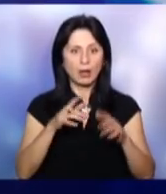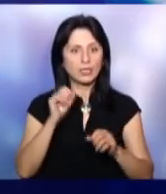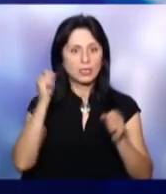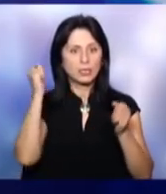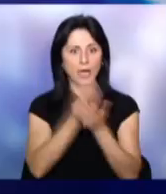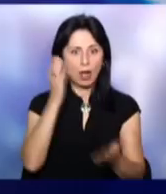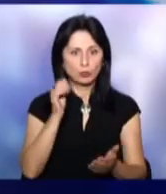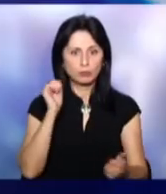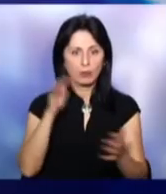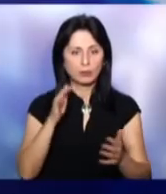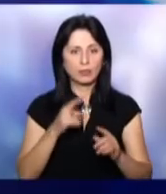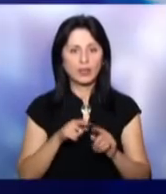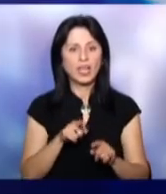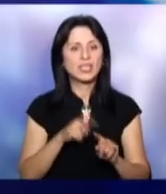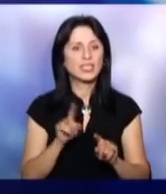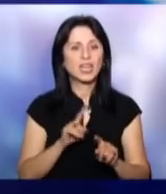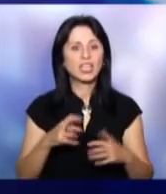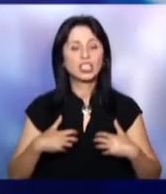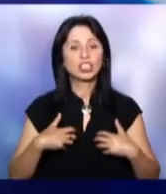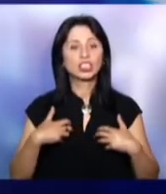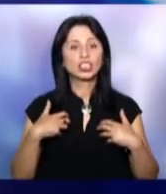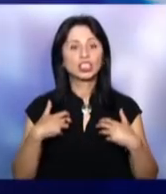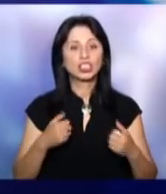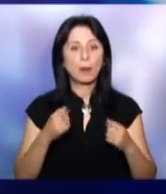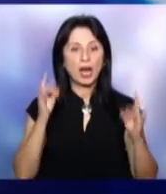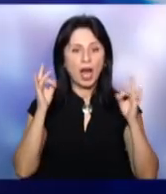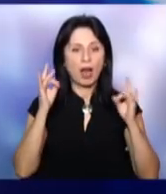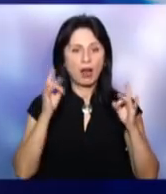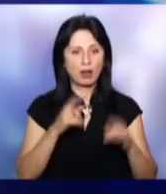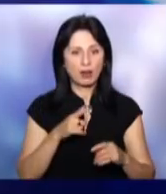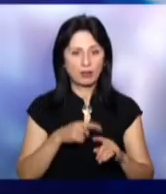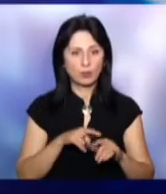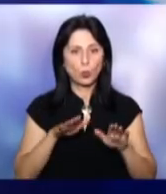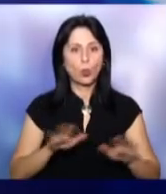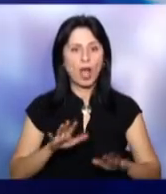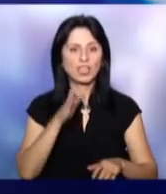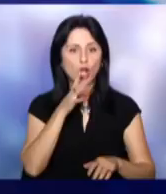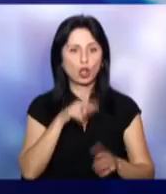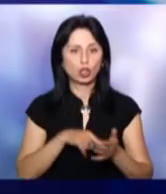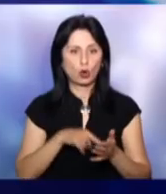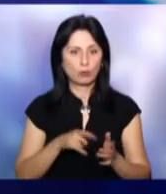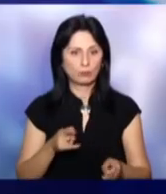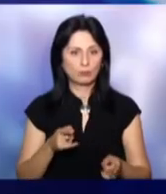ვლინდება, არაფერია სხვა თუ არა ჯანმრთელი განგაშის გრძნობის უადგილო დროის ჩართვა.